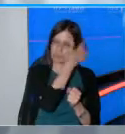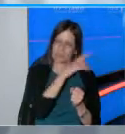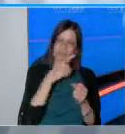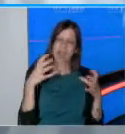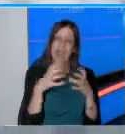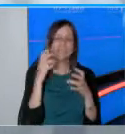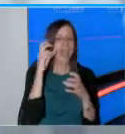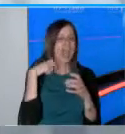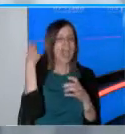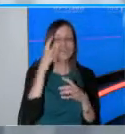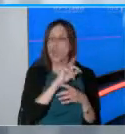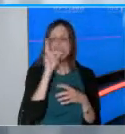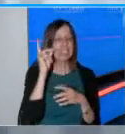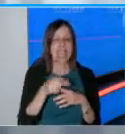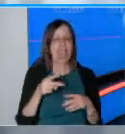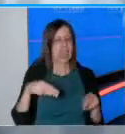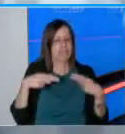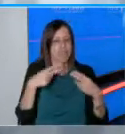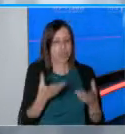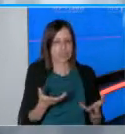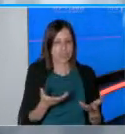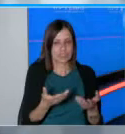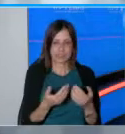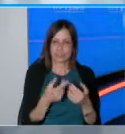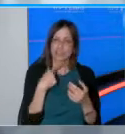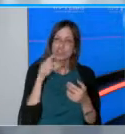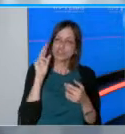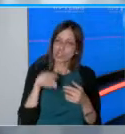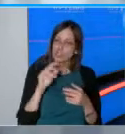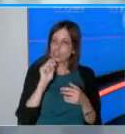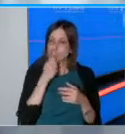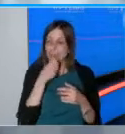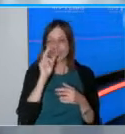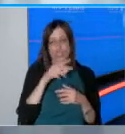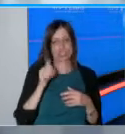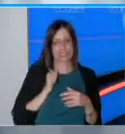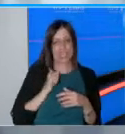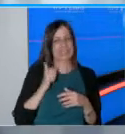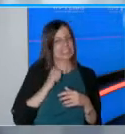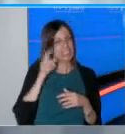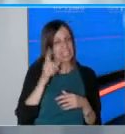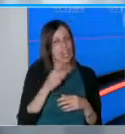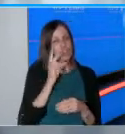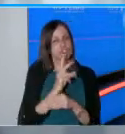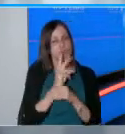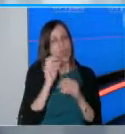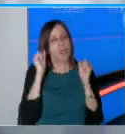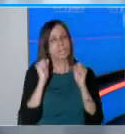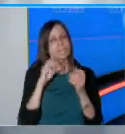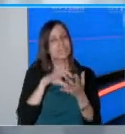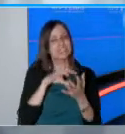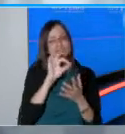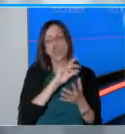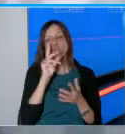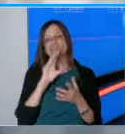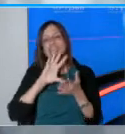החברה הערבית לא צריכה לפחוד מזה שיש שבק ויש צהל. צהל צריך לשמור על הבסיסים שלו, שלא יגלבו כלי